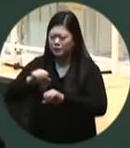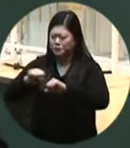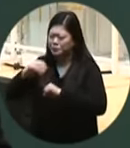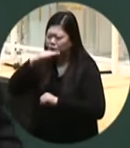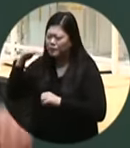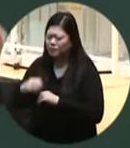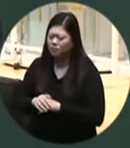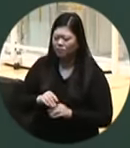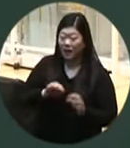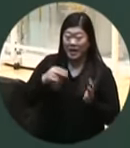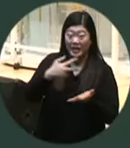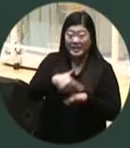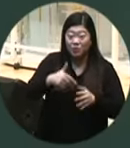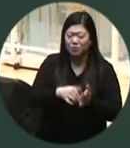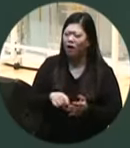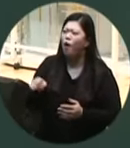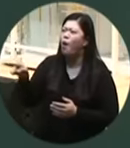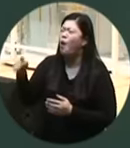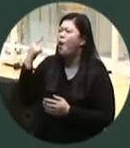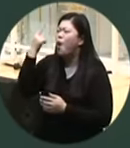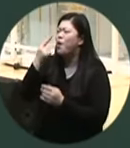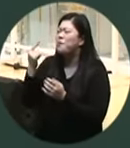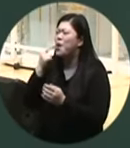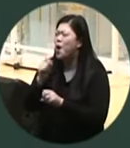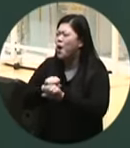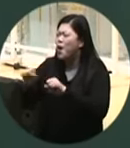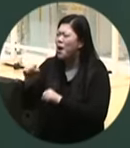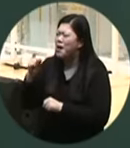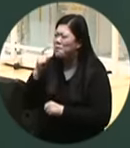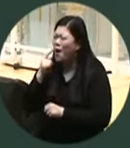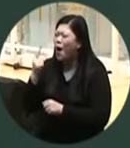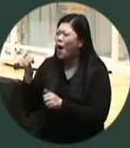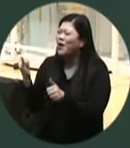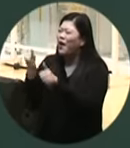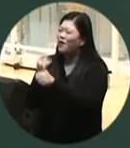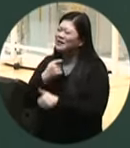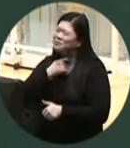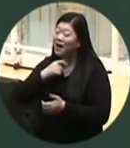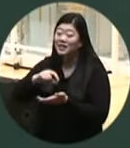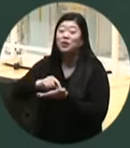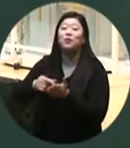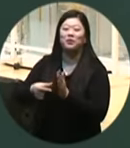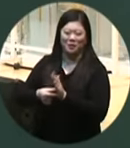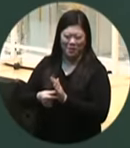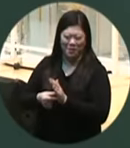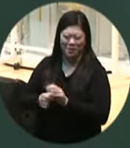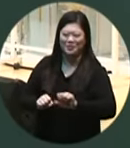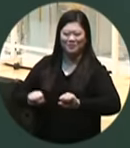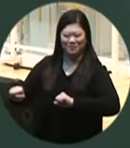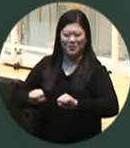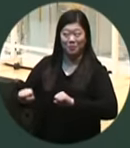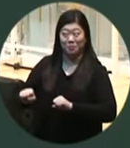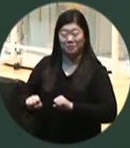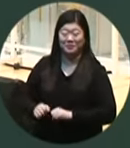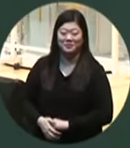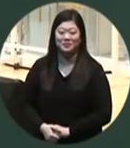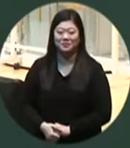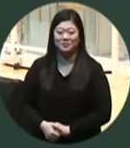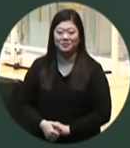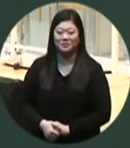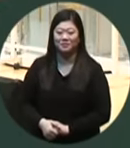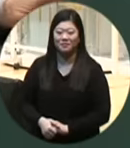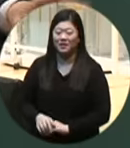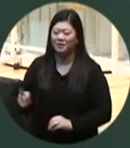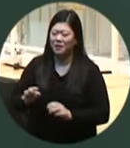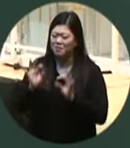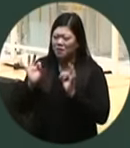결혼하고 싶다. 이 정도 생각나야 돼. They should be able to remember you even after you leave and even say to themselves, "Oh, I wish I could marry that 그렇죠? person." 그래야 작업 당하는 척한